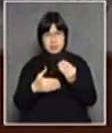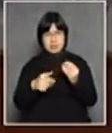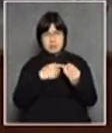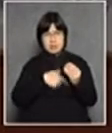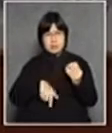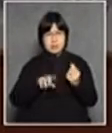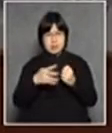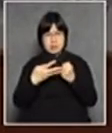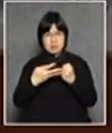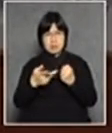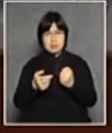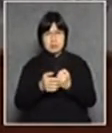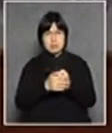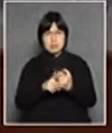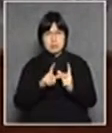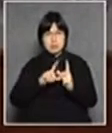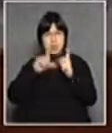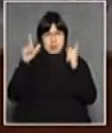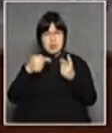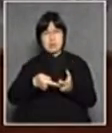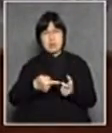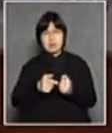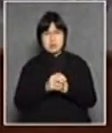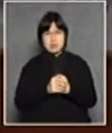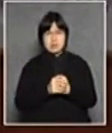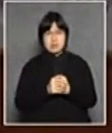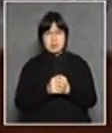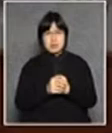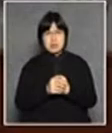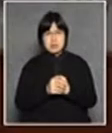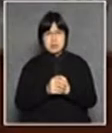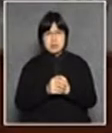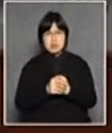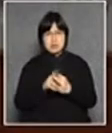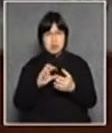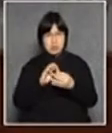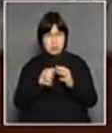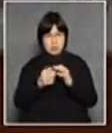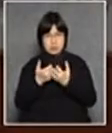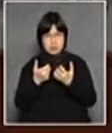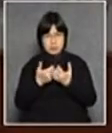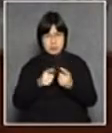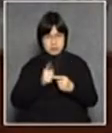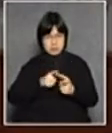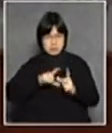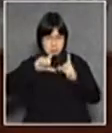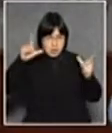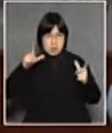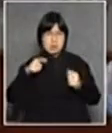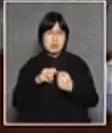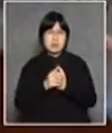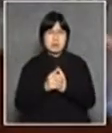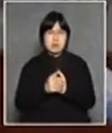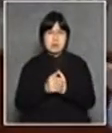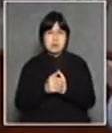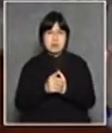話咧，係太過誇張啦，太過對依個奧林匹克數學依樣嘢太過誇張啦，而話可以